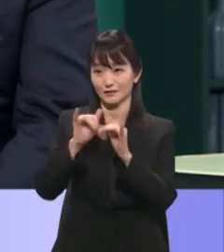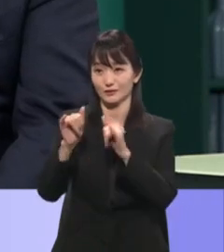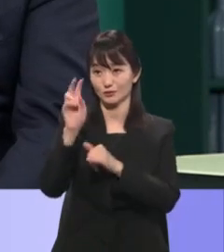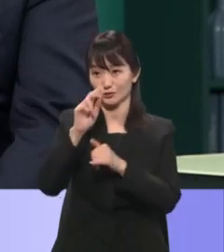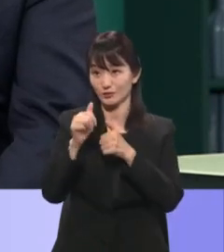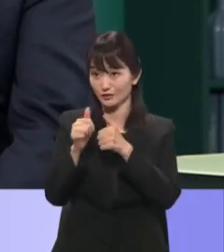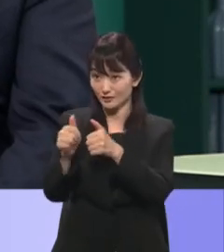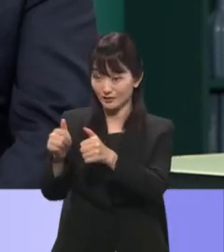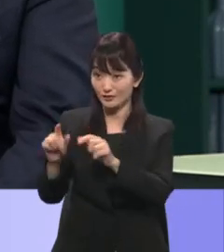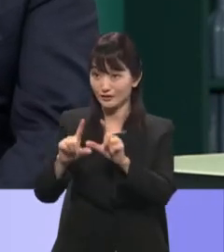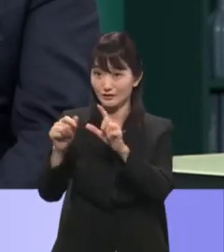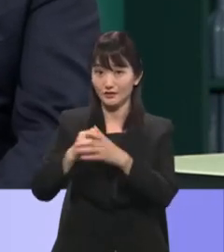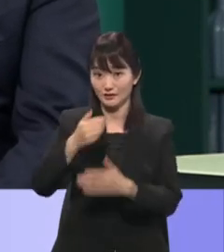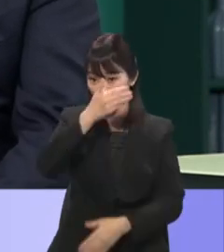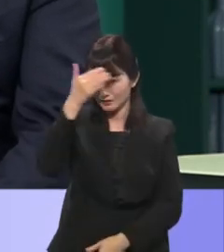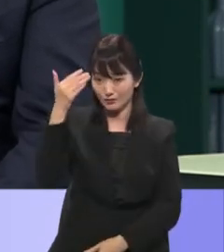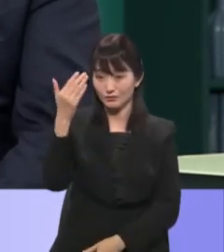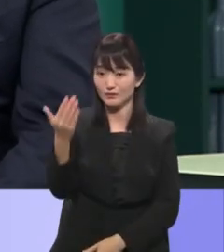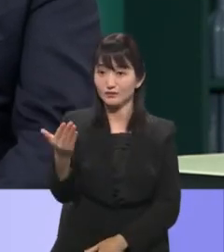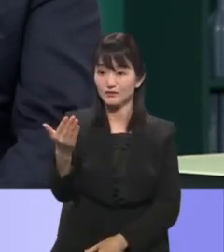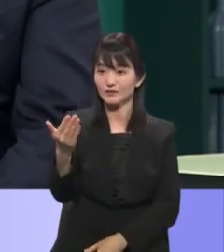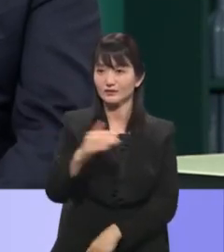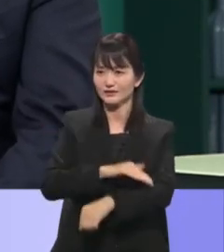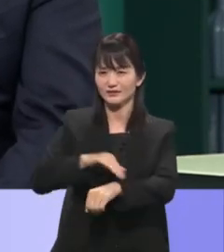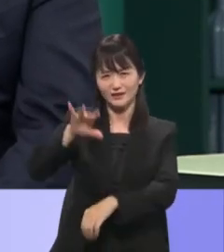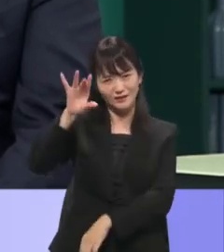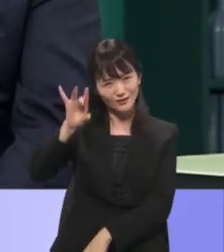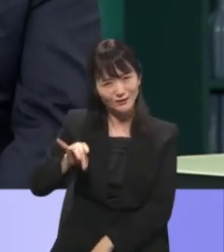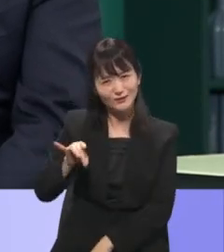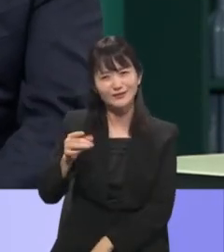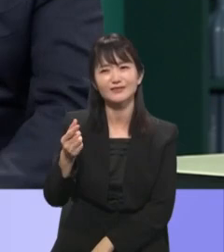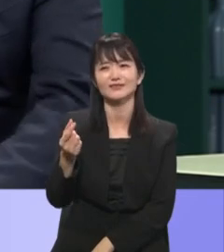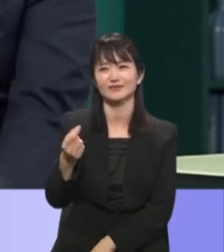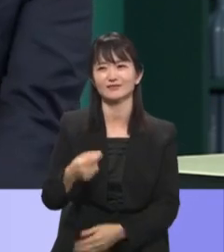네. 젊은 그대가 정말 잘 어울리시지 않는가?